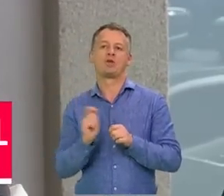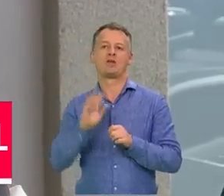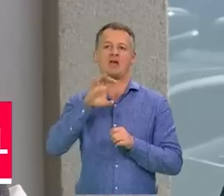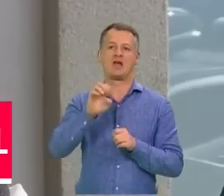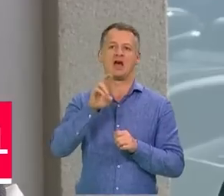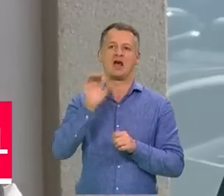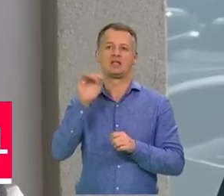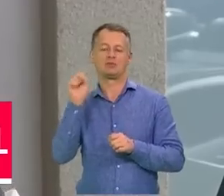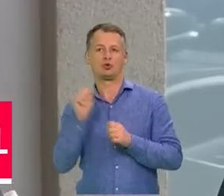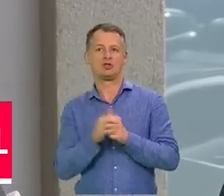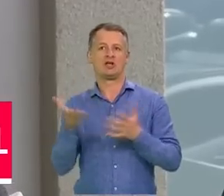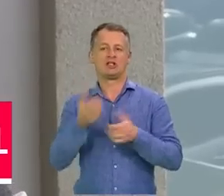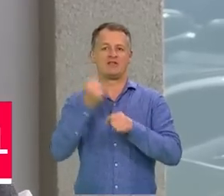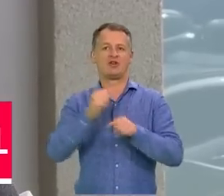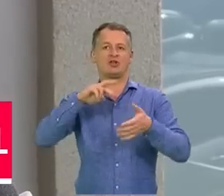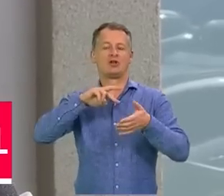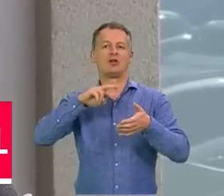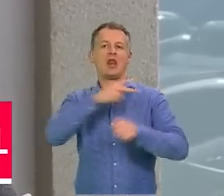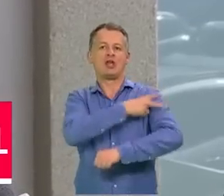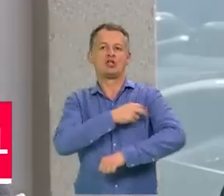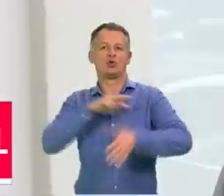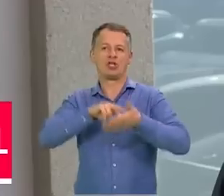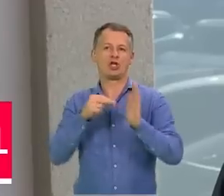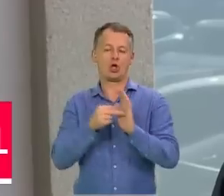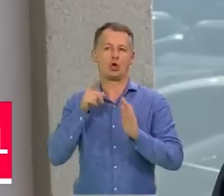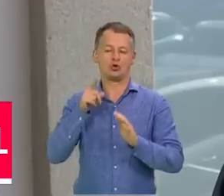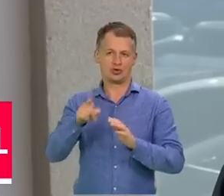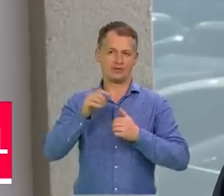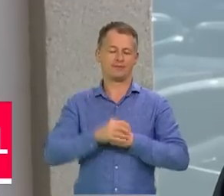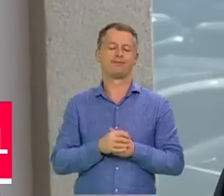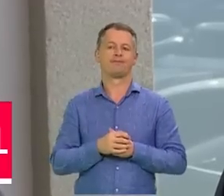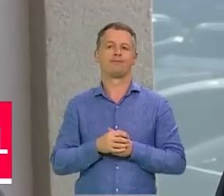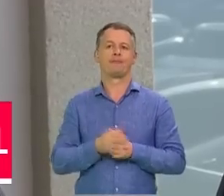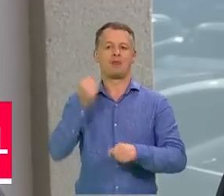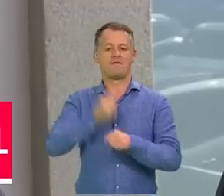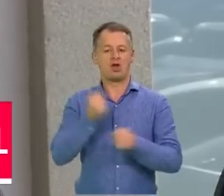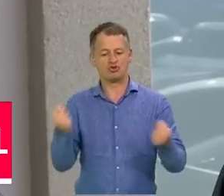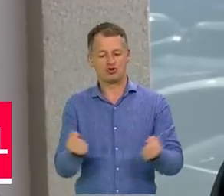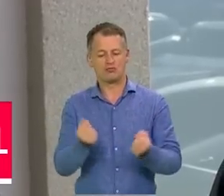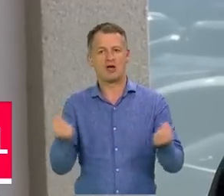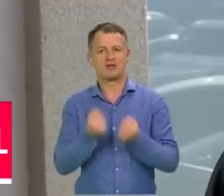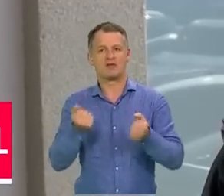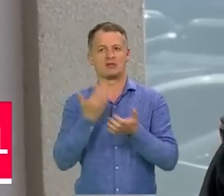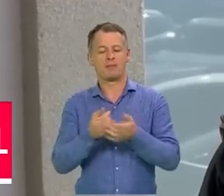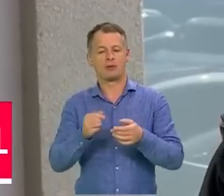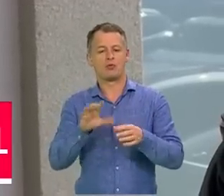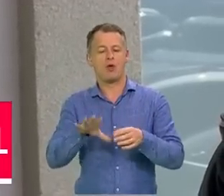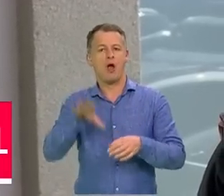desfășoară la Liceul Tehnologic Iorgu Vârna Vliteanu din Liteni. Desfășurăm investigații cu privire